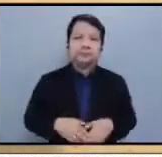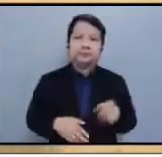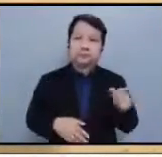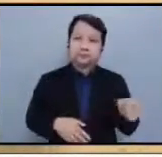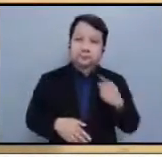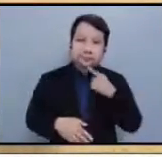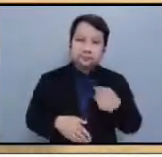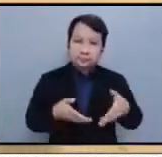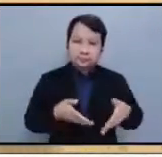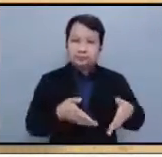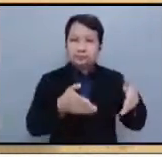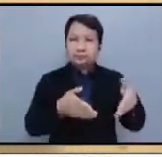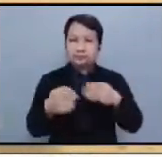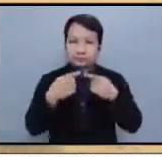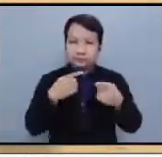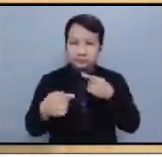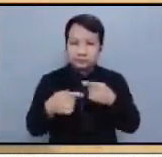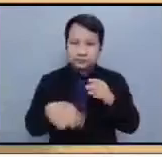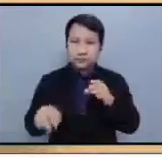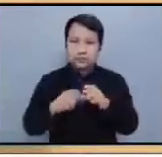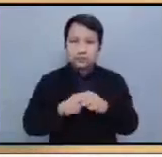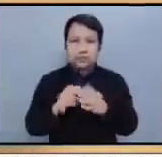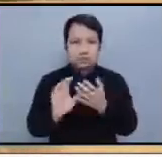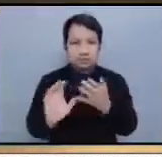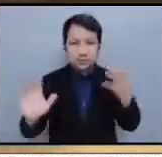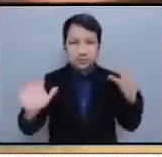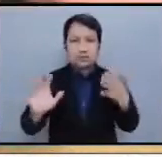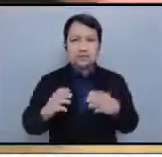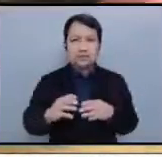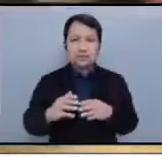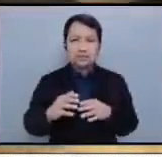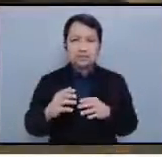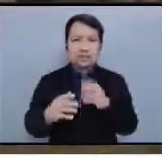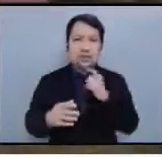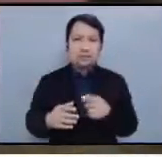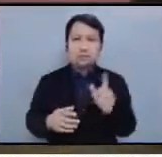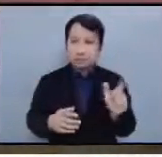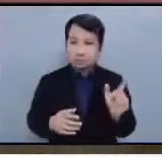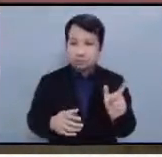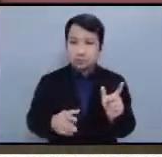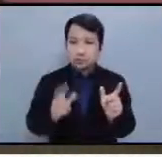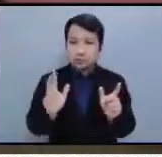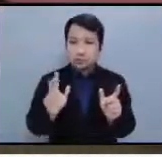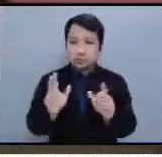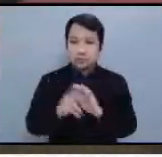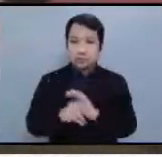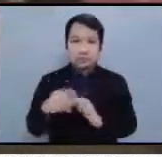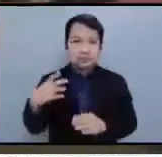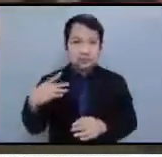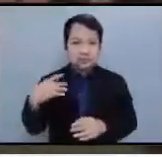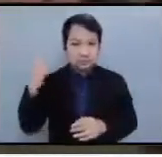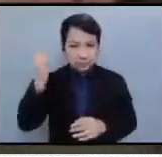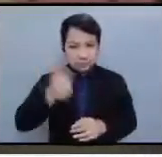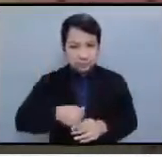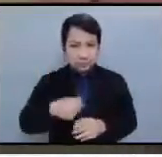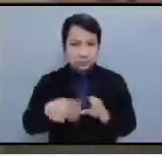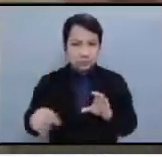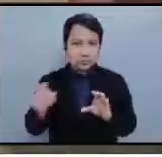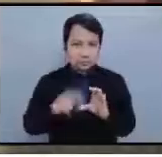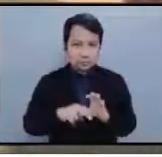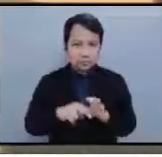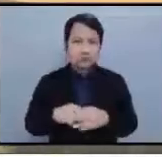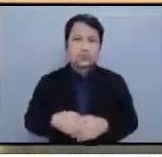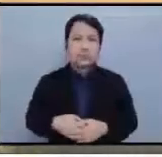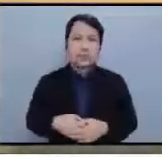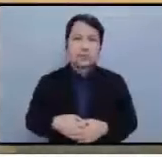pasahero, banggit nila na kahit mahaba naman yung pila, 20 to 30 minutes yung kanilang hinihintay bago sila makasakay.